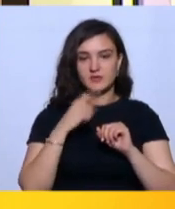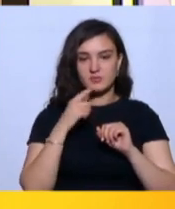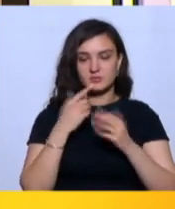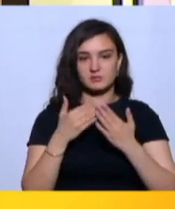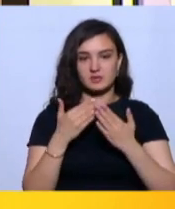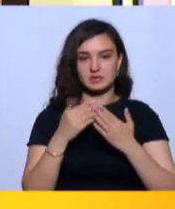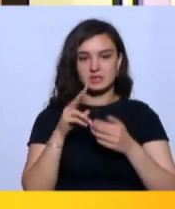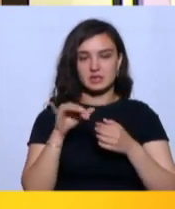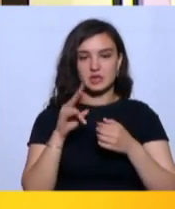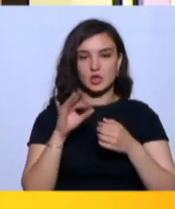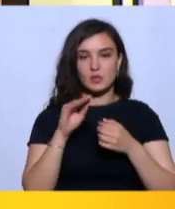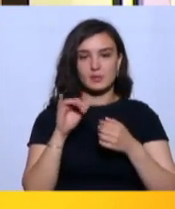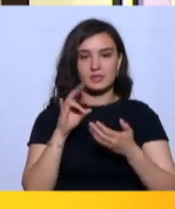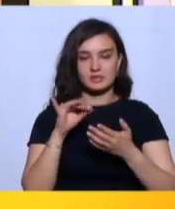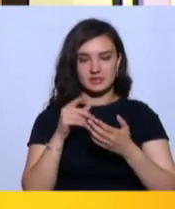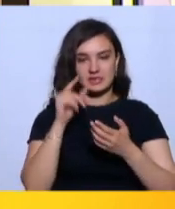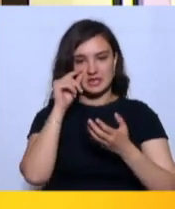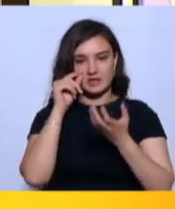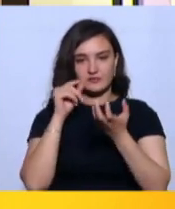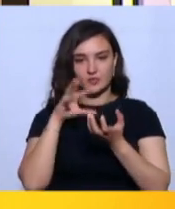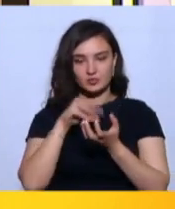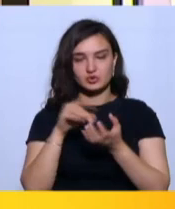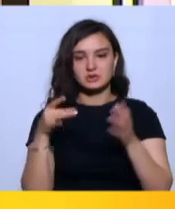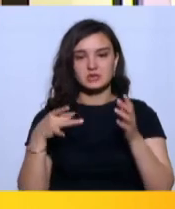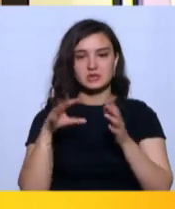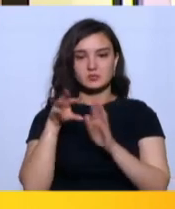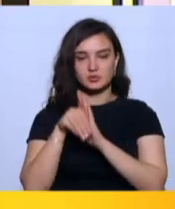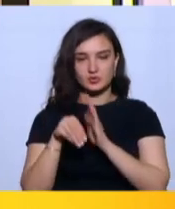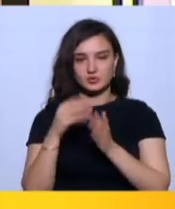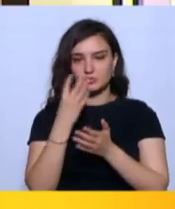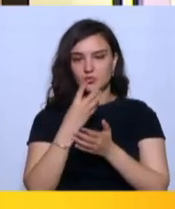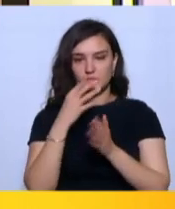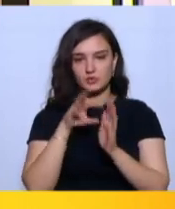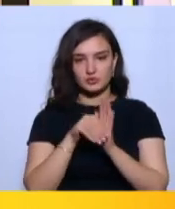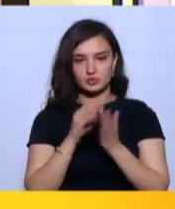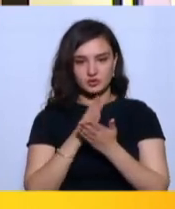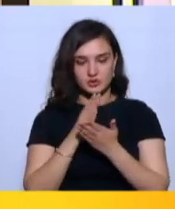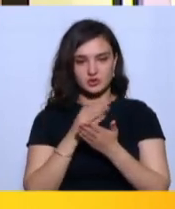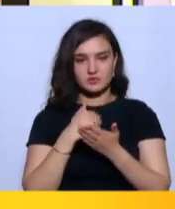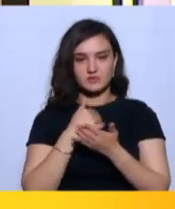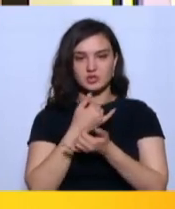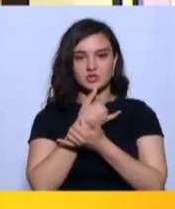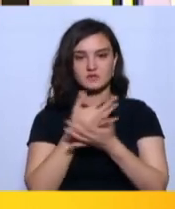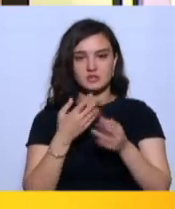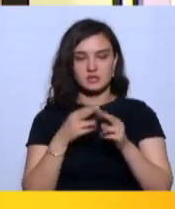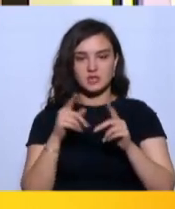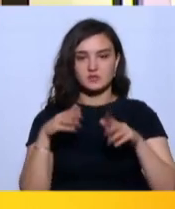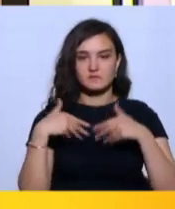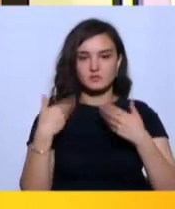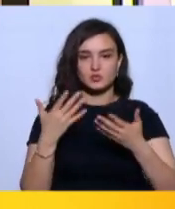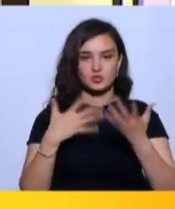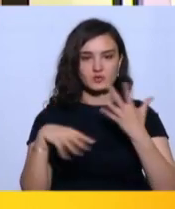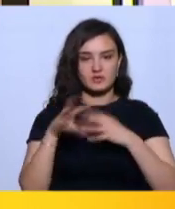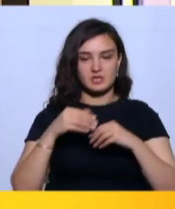მაგალითად ლიკოპენზე, რომელიც არის გრეიპფრუტში, არის საზამთროში, პომიდორში და ასე შემდეგ, შემდეგ ჩვენ არ შეგვიძლია ის ურჩიოთ